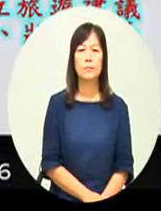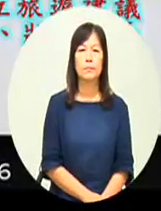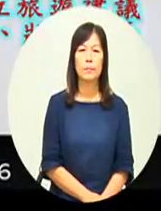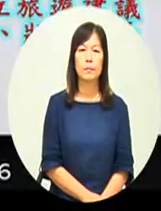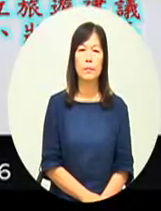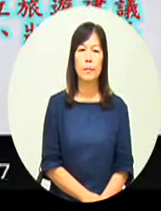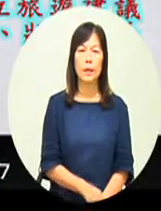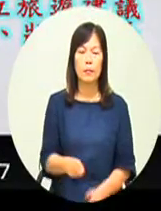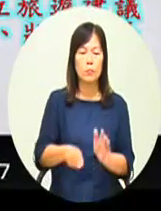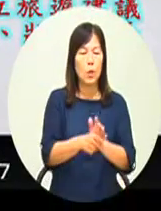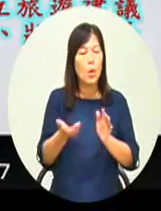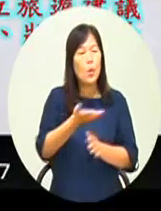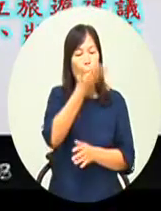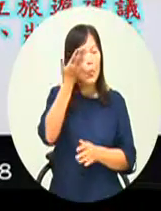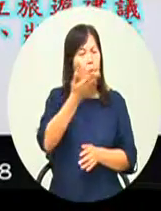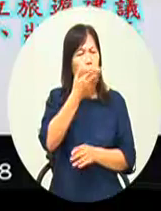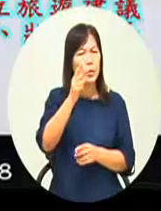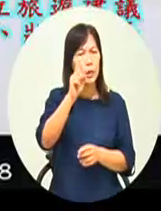旅游的